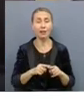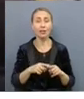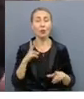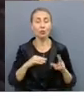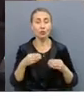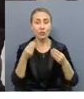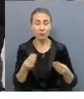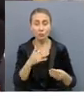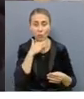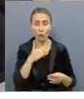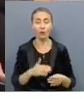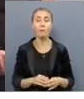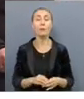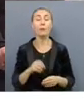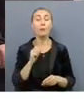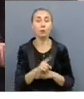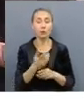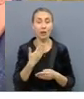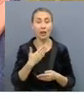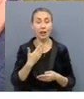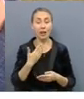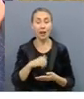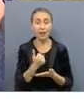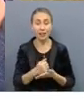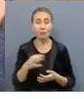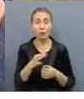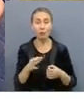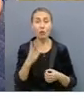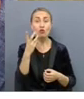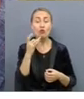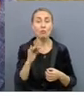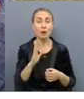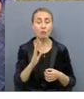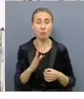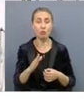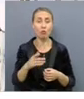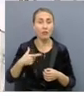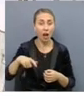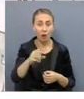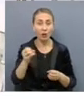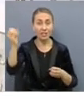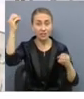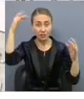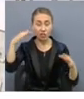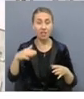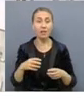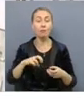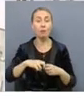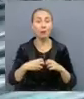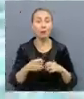преподавателей. Также по поручению Акима области в селе Шубар будут решены наболевшие проблемы с дорогами и освещением.